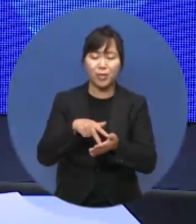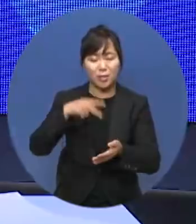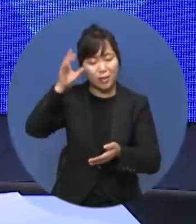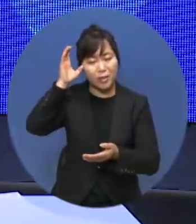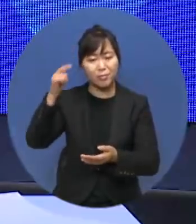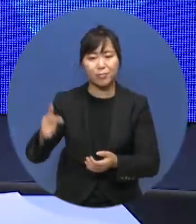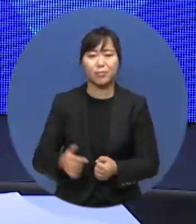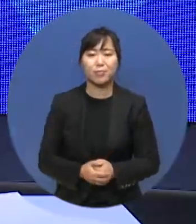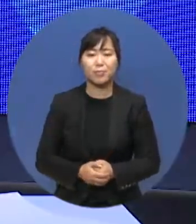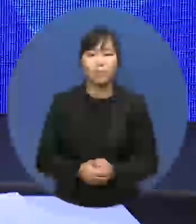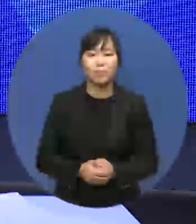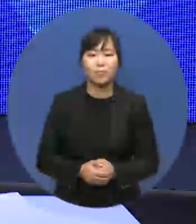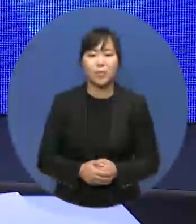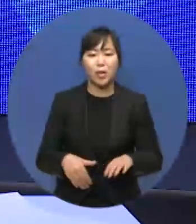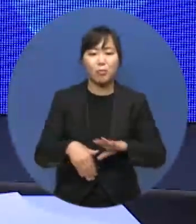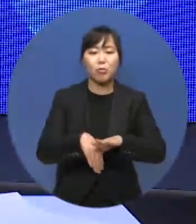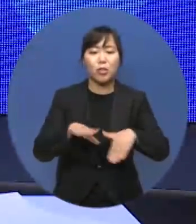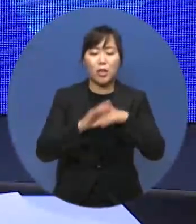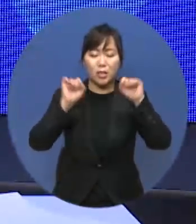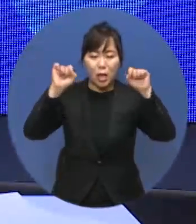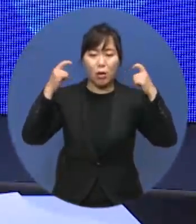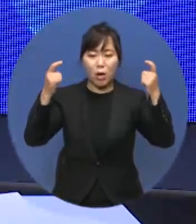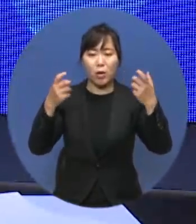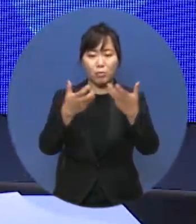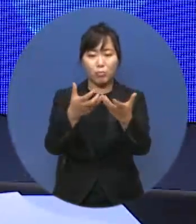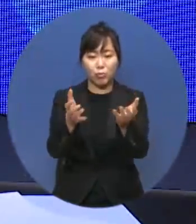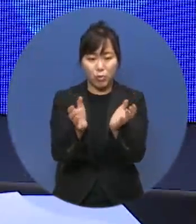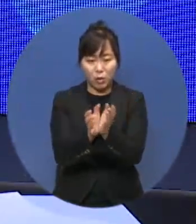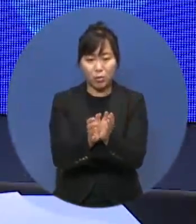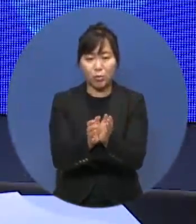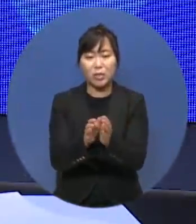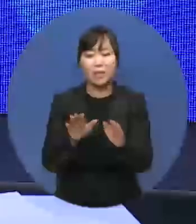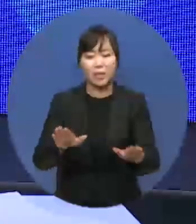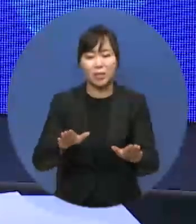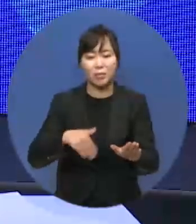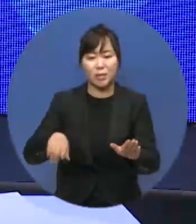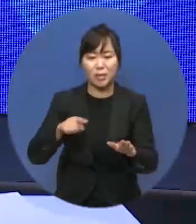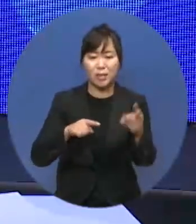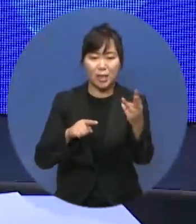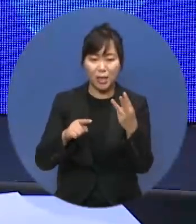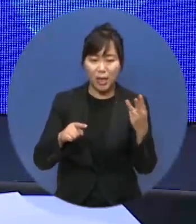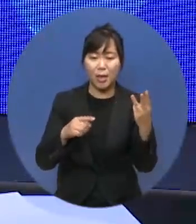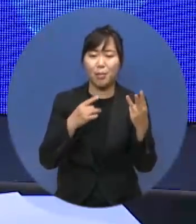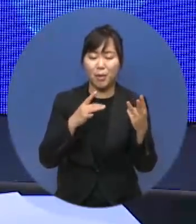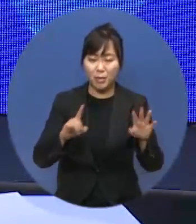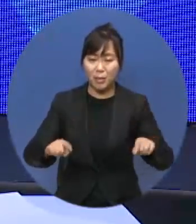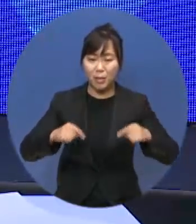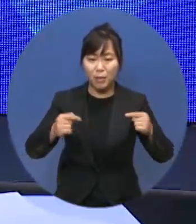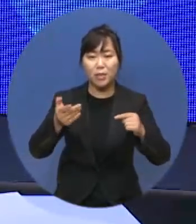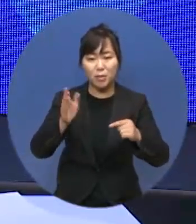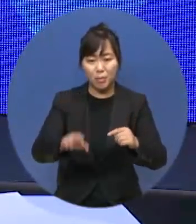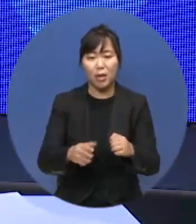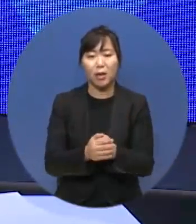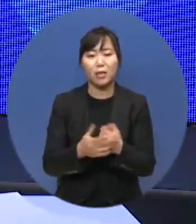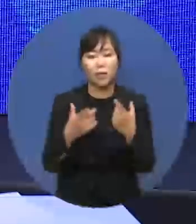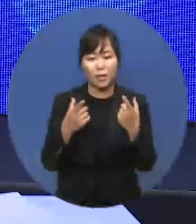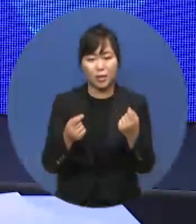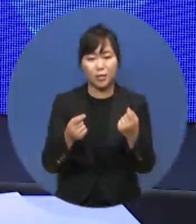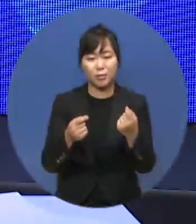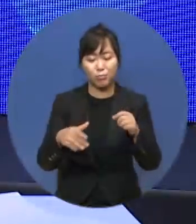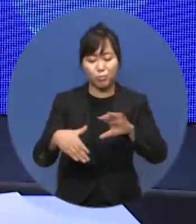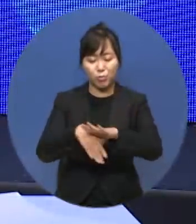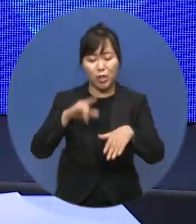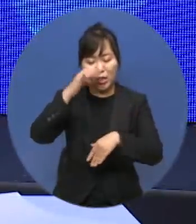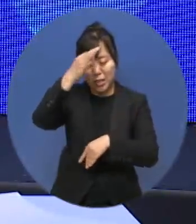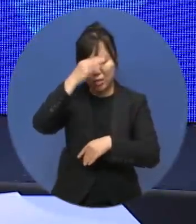하고 있습니다. 그리고 문화체육관광부와도 사실 지금은 저희가 이제 3개의 부처만 참여를 했지만 이제 이러한 문화예술 활동이